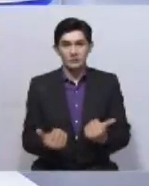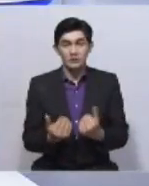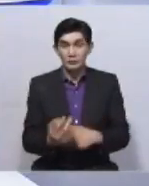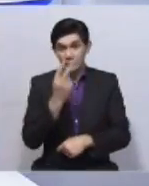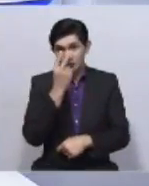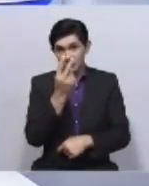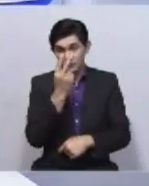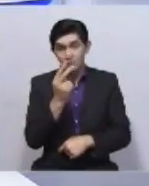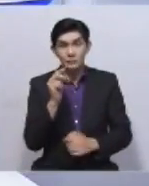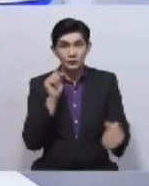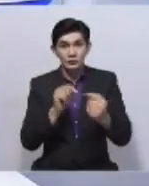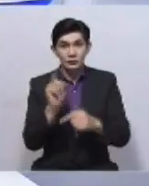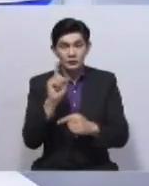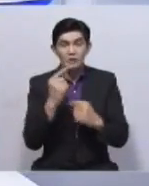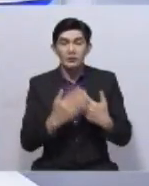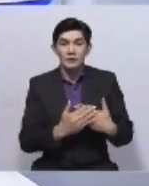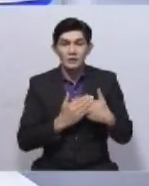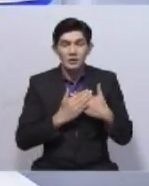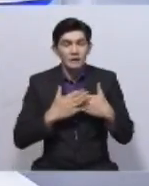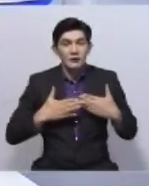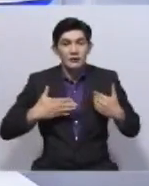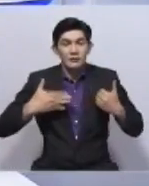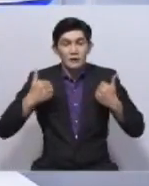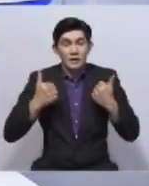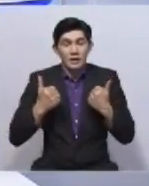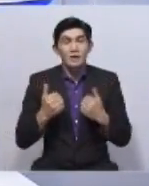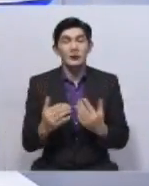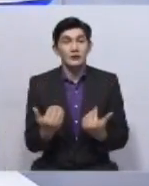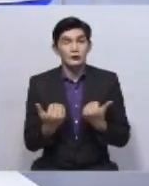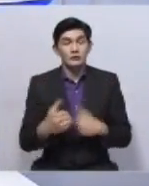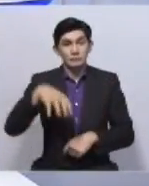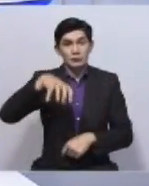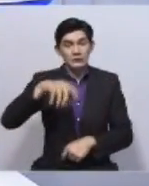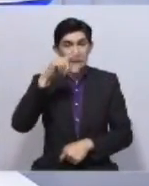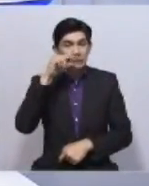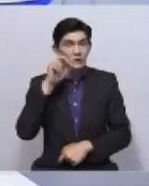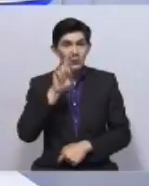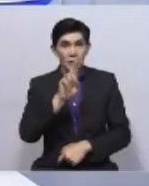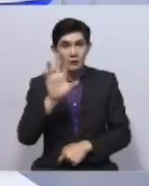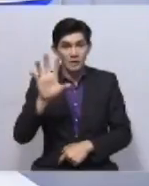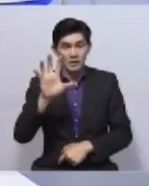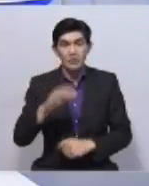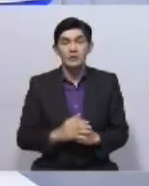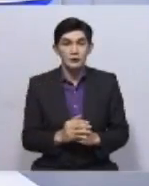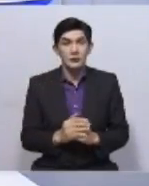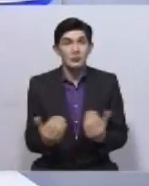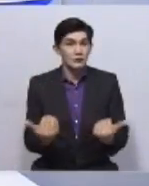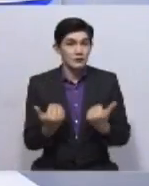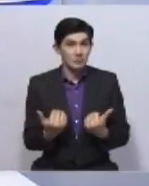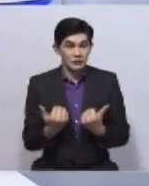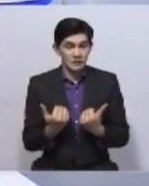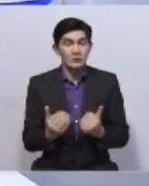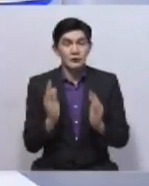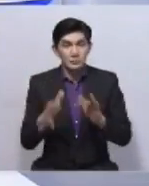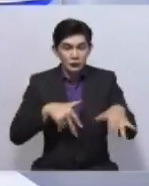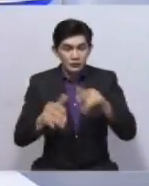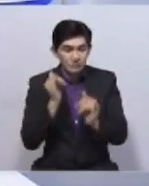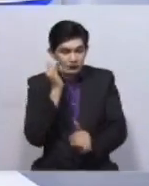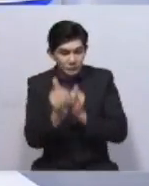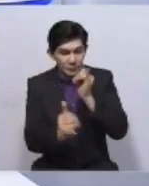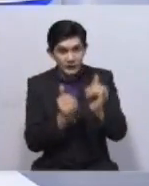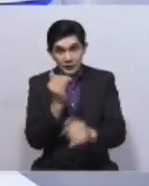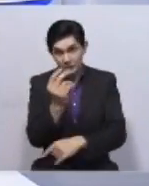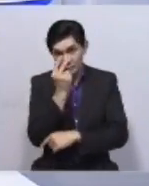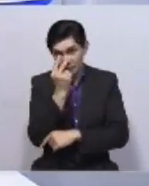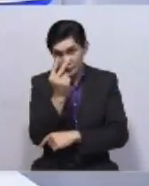เดี๋ยวช่วงนี้เราจะพาไปชมบรรยากาศงานอุ่นไอรักคลายความหนาวนะครับที่พระลานพระราชวังดุสิตและสนามเสือป่าซึ่งยังคงได้รับความสนใจจาก